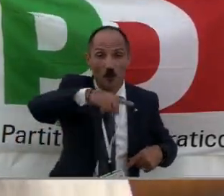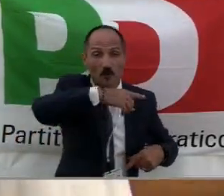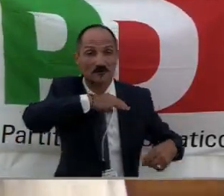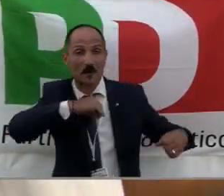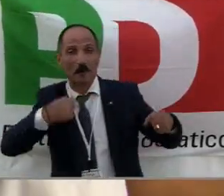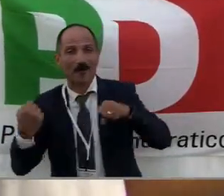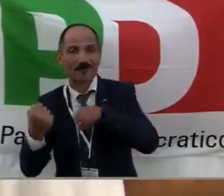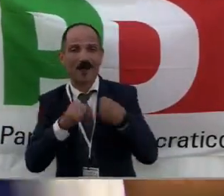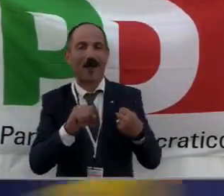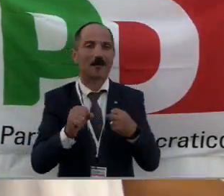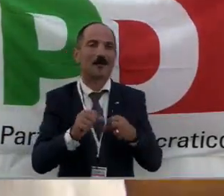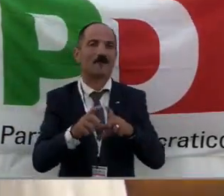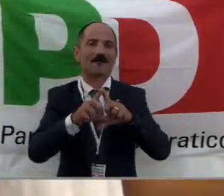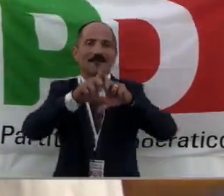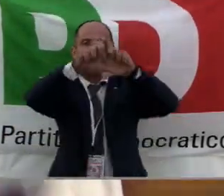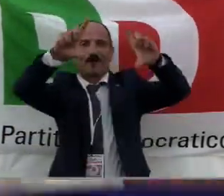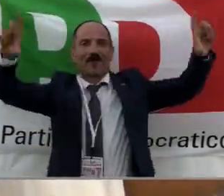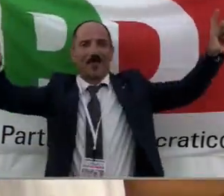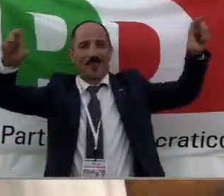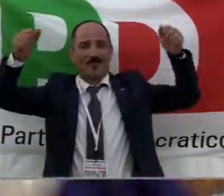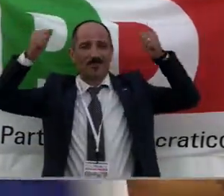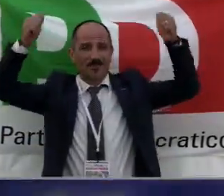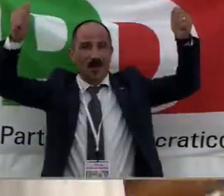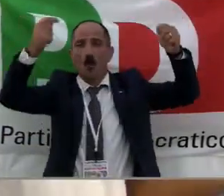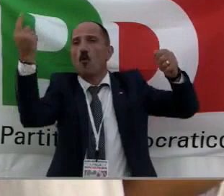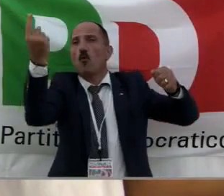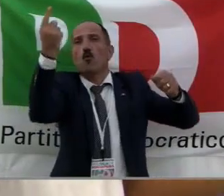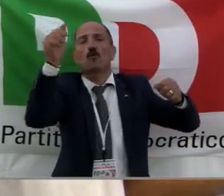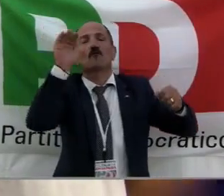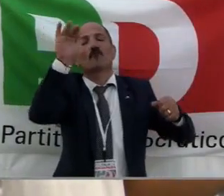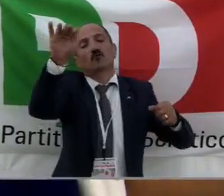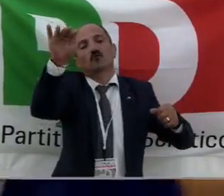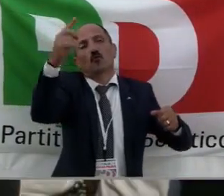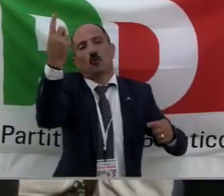vedere quei cartelli. Un solo futuro.